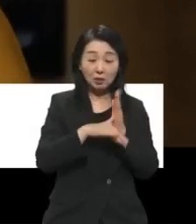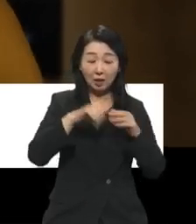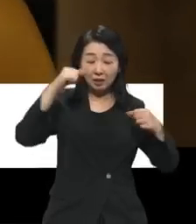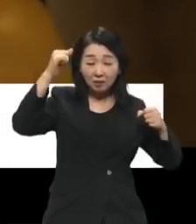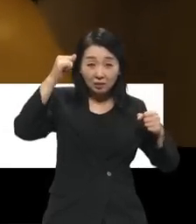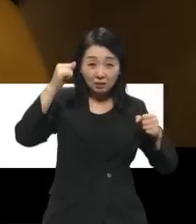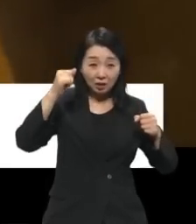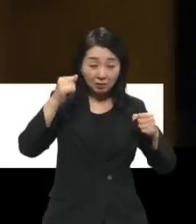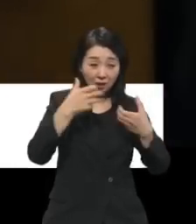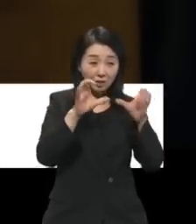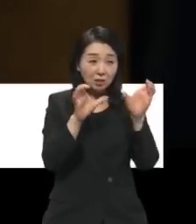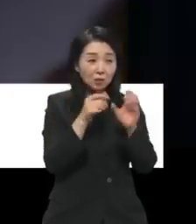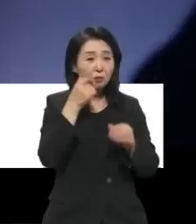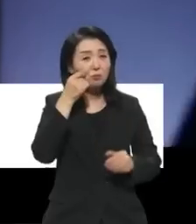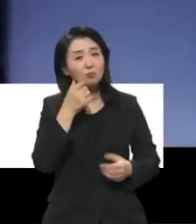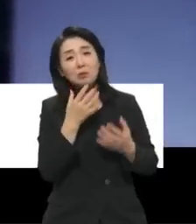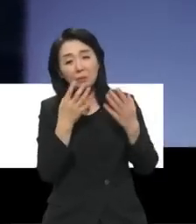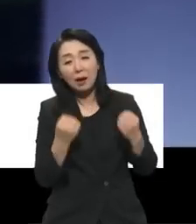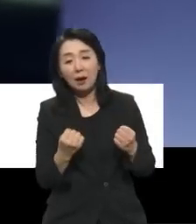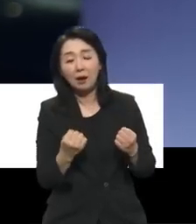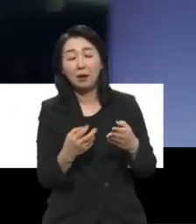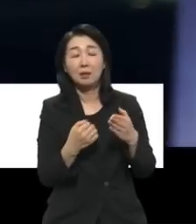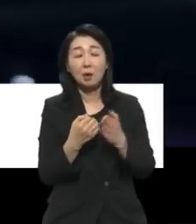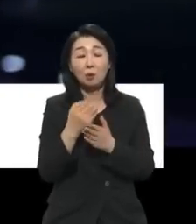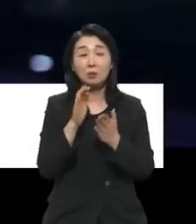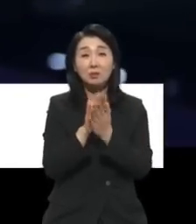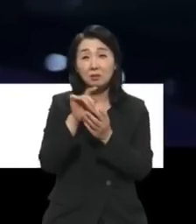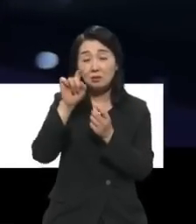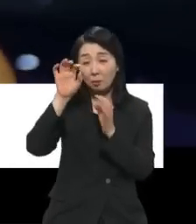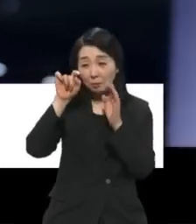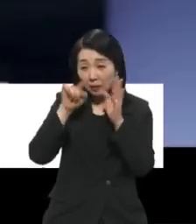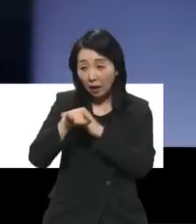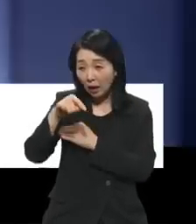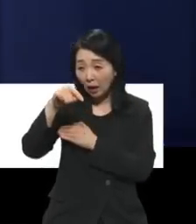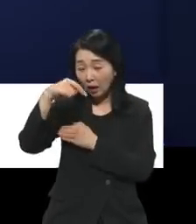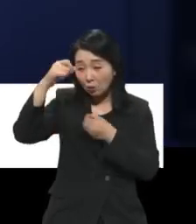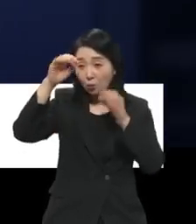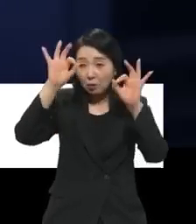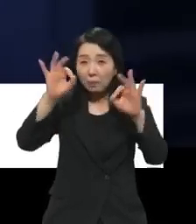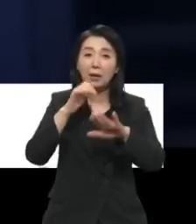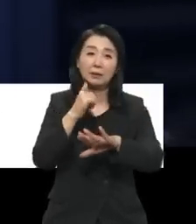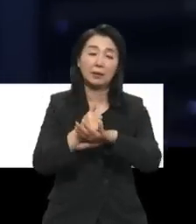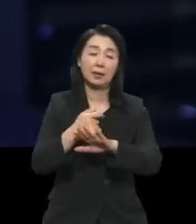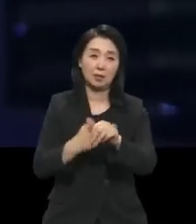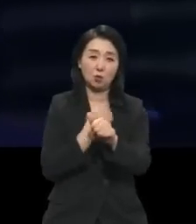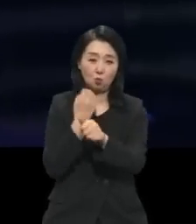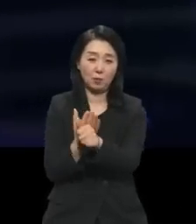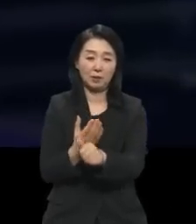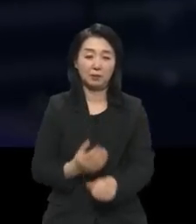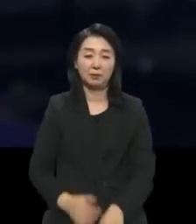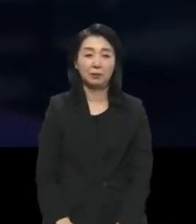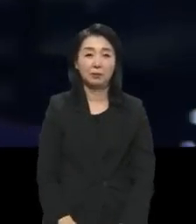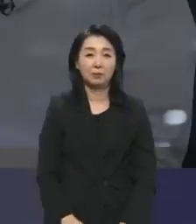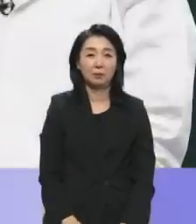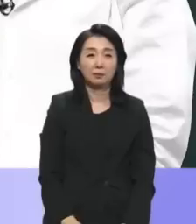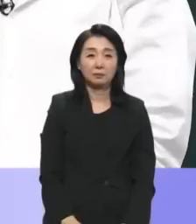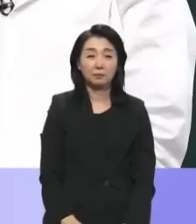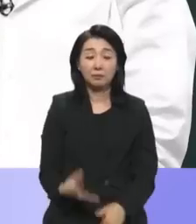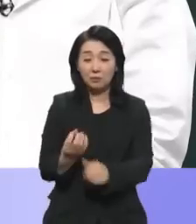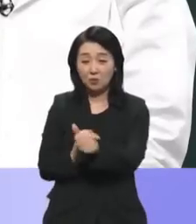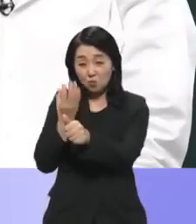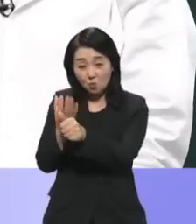유랑단이 굉장히 유명해지면서 공연장에 가서 공연을 보는 것을 제가 고발을 하게 되었습니다음 이제 고발